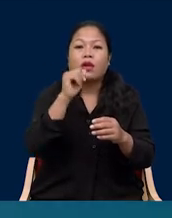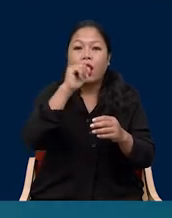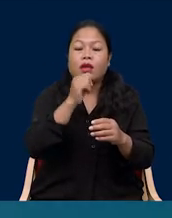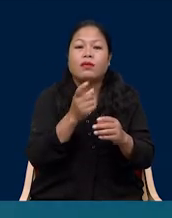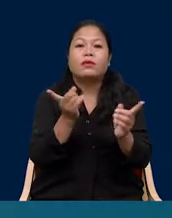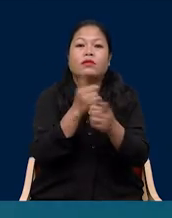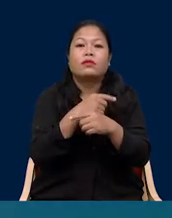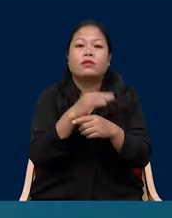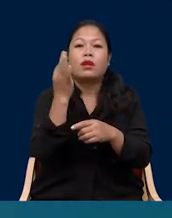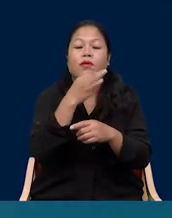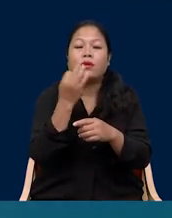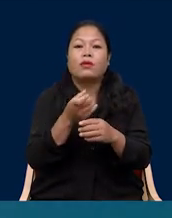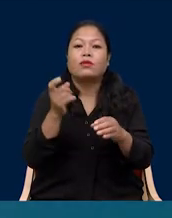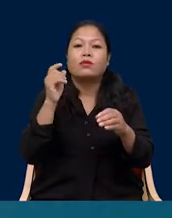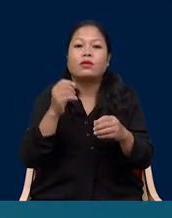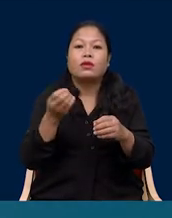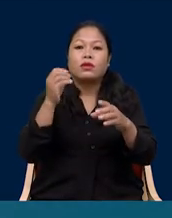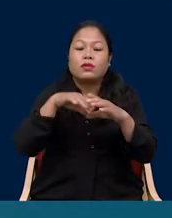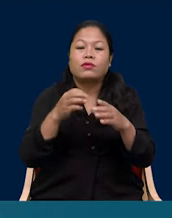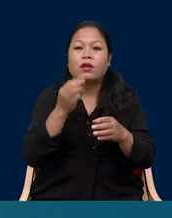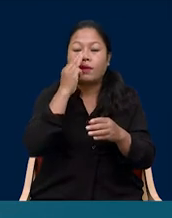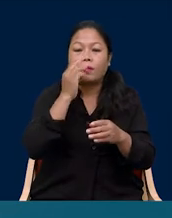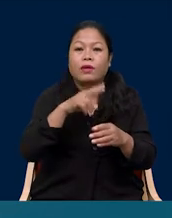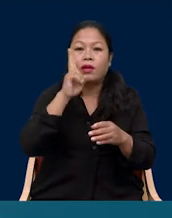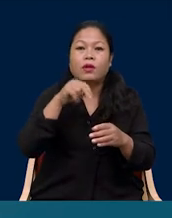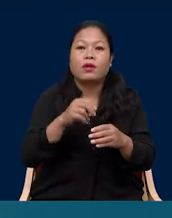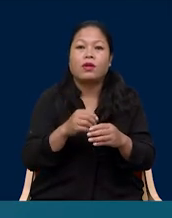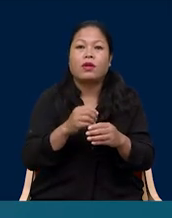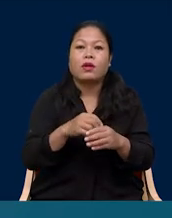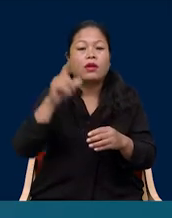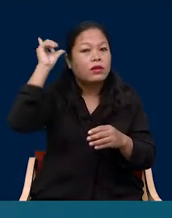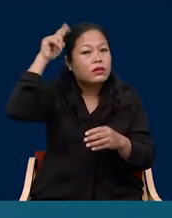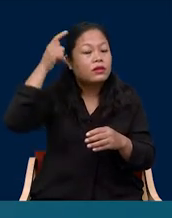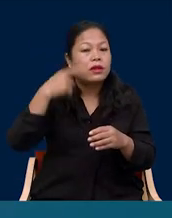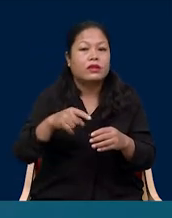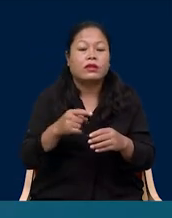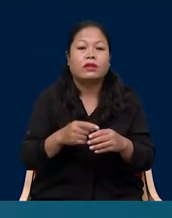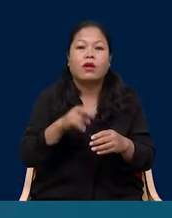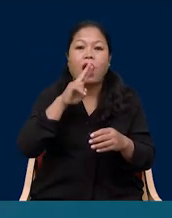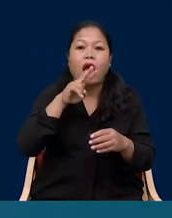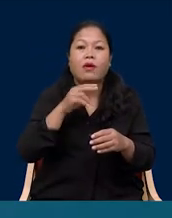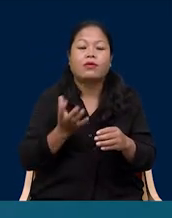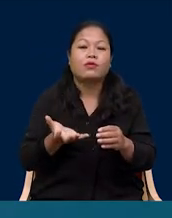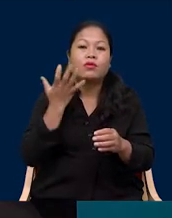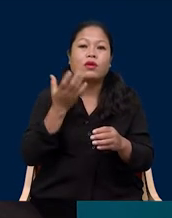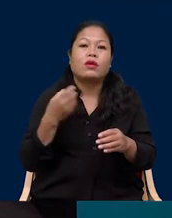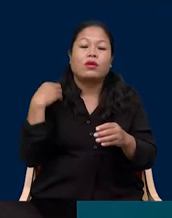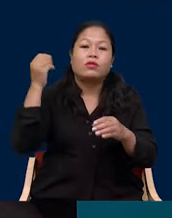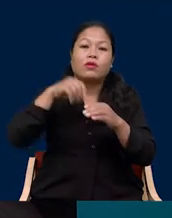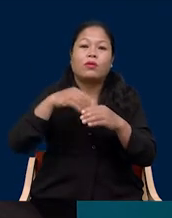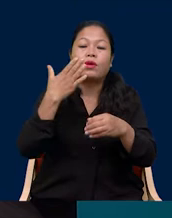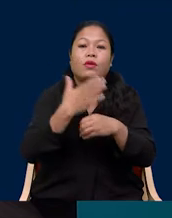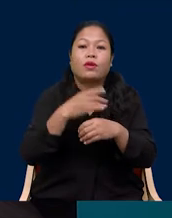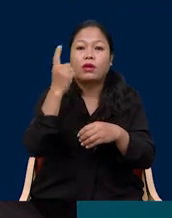नेपालले स्पष्ट रूपमा जलवायु परिवर्तनको कारण परेको नोक्सानी र क्षतिको विषयमा आवाज उठाउनेछ।